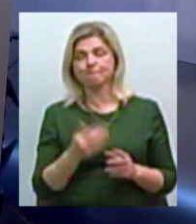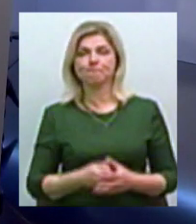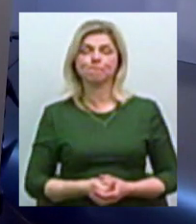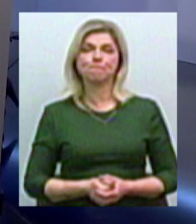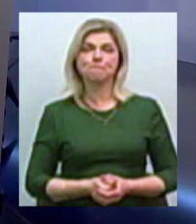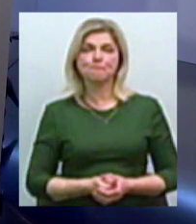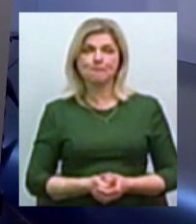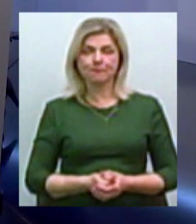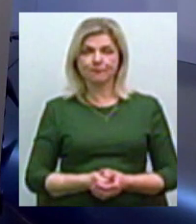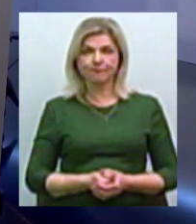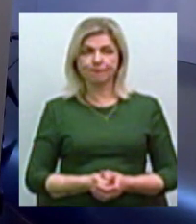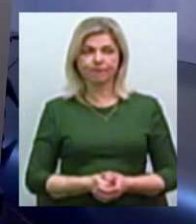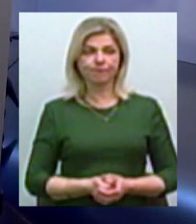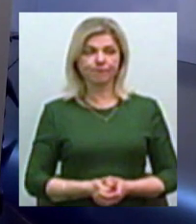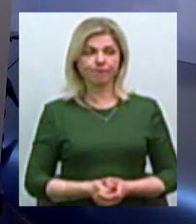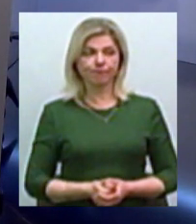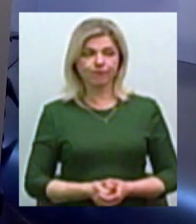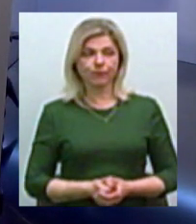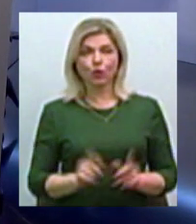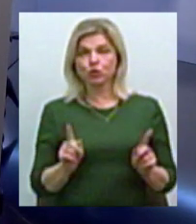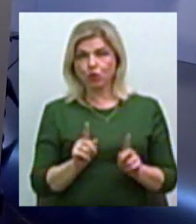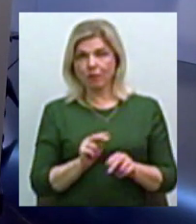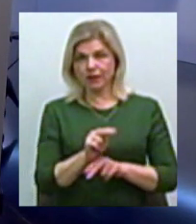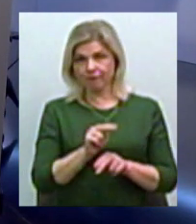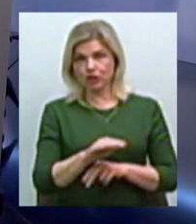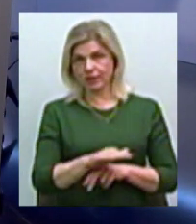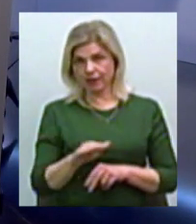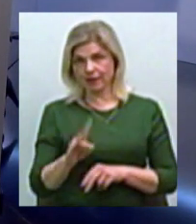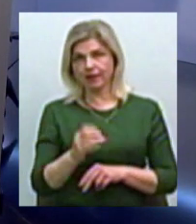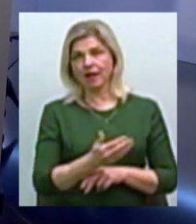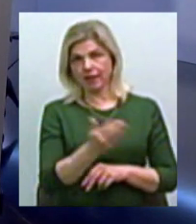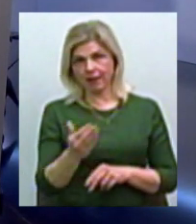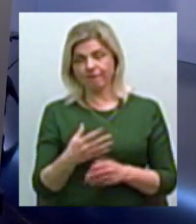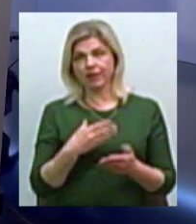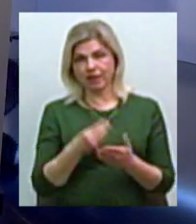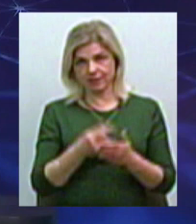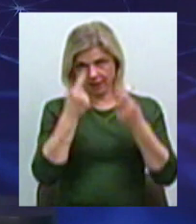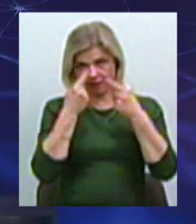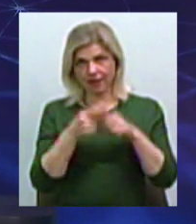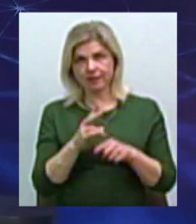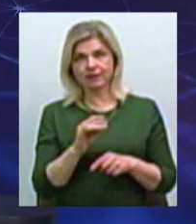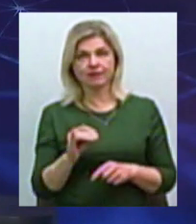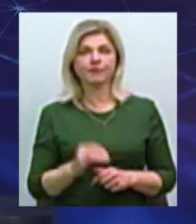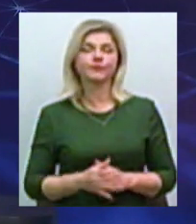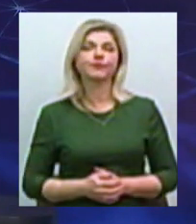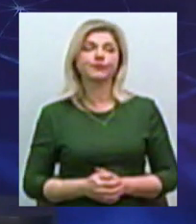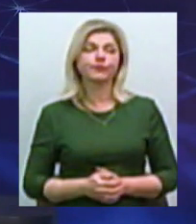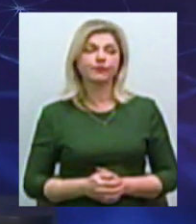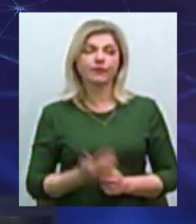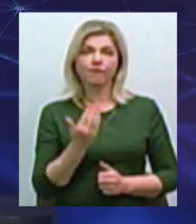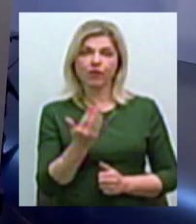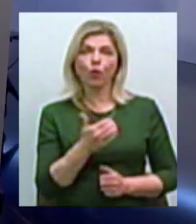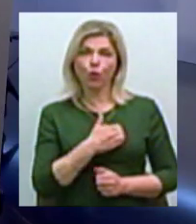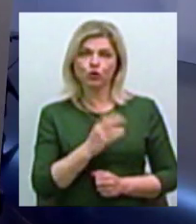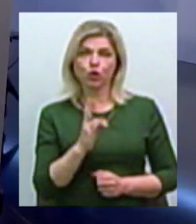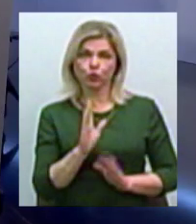Лупарівського медіа-центру? Тобто, аби навчати дітей вже на їх, власній техніці. Тобто, ви хочете тільки